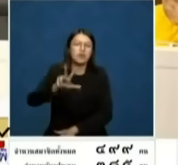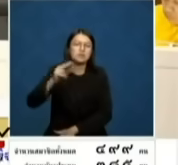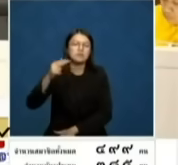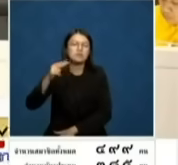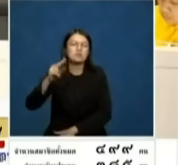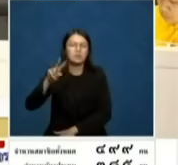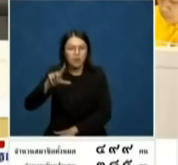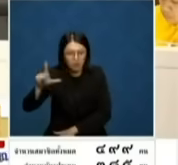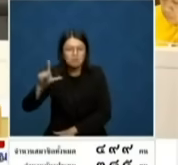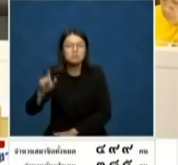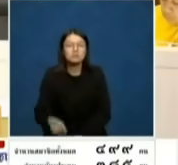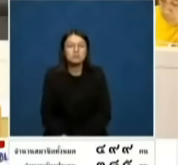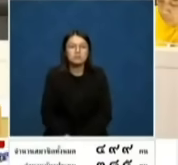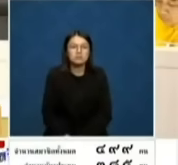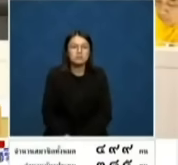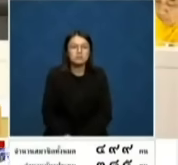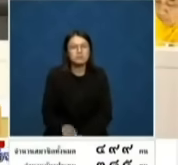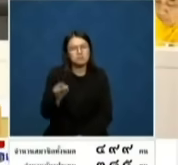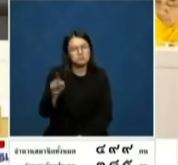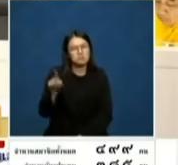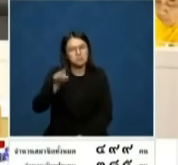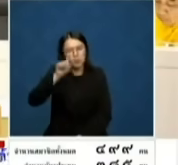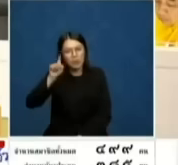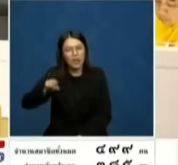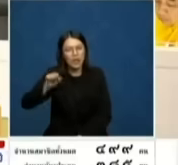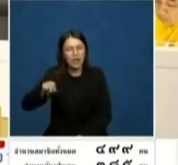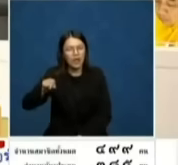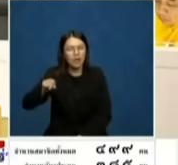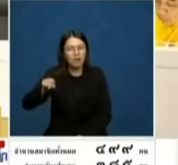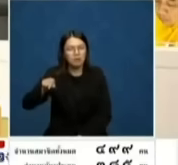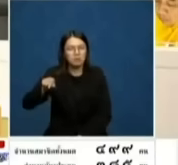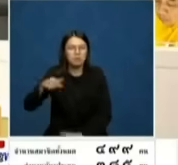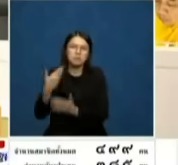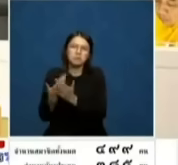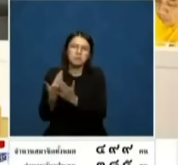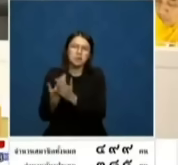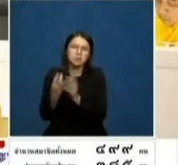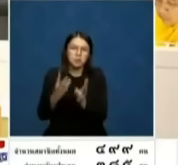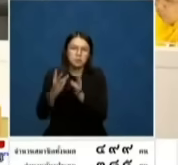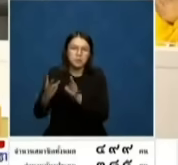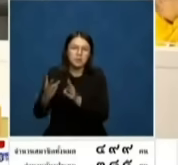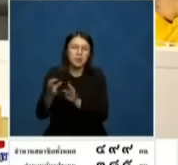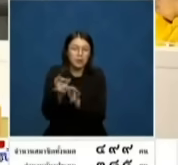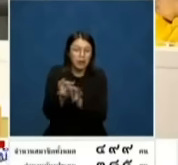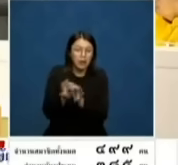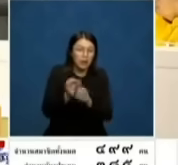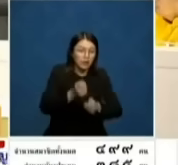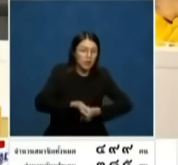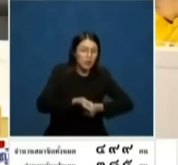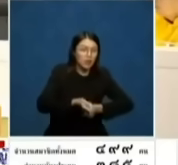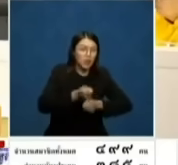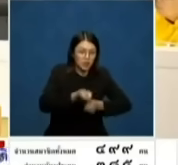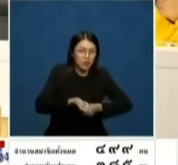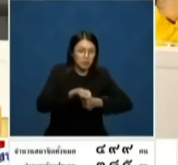เอาเงินเข้ามานะเอาเงินเข้ามาล่อเพื่อให้ได้คะแนนเสียงแล้วเสร็จแล้วพอถึงเวลาปฏิบัติจริงๆเนี่ย